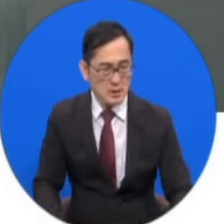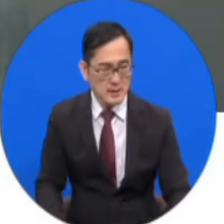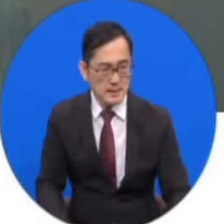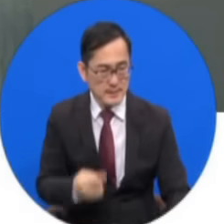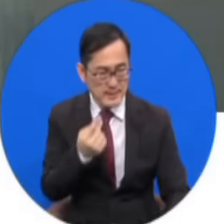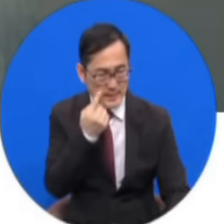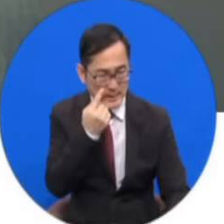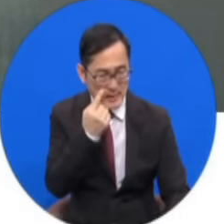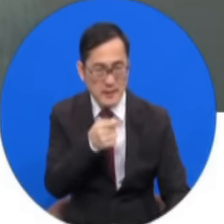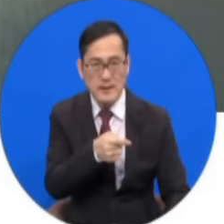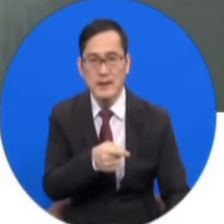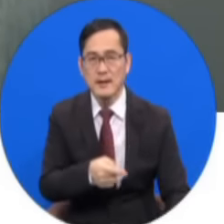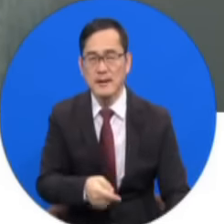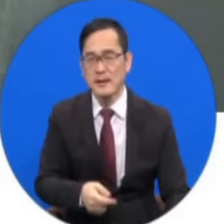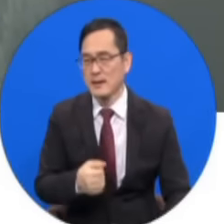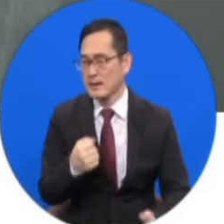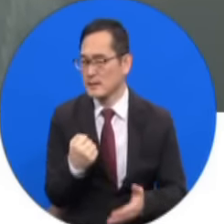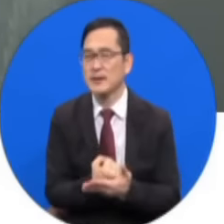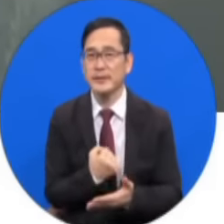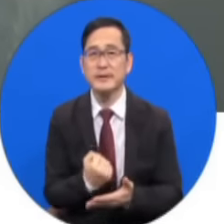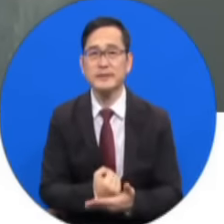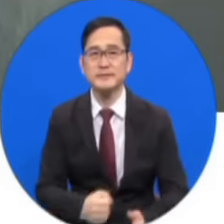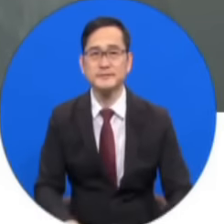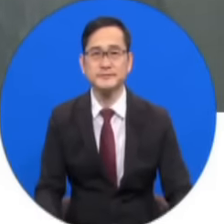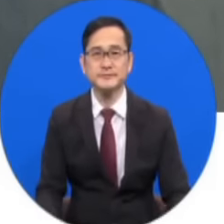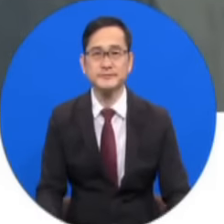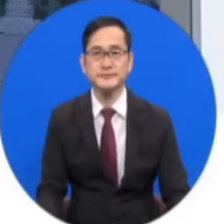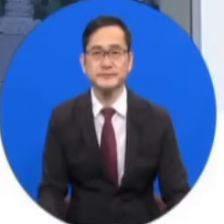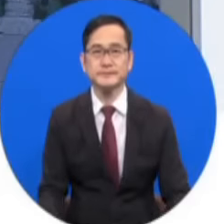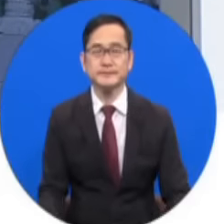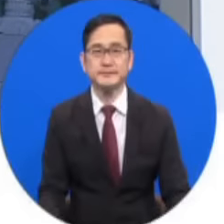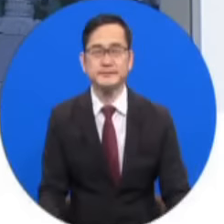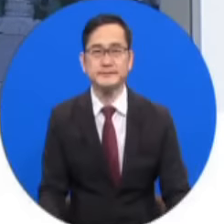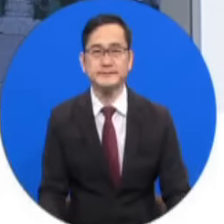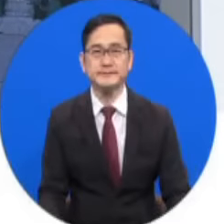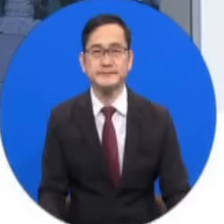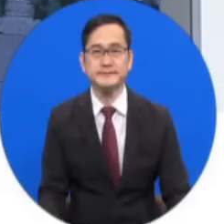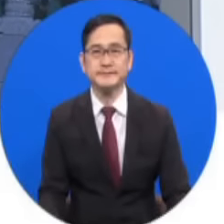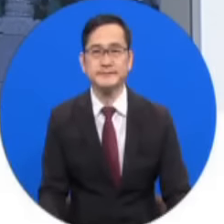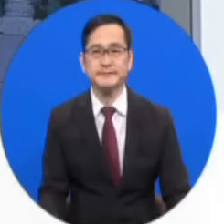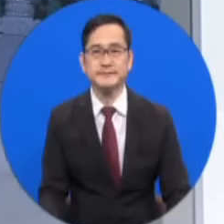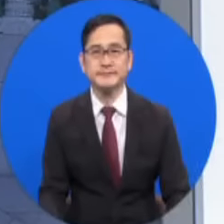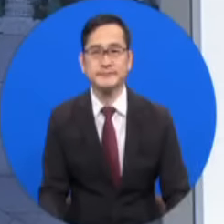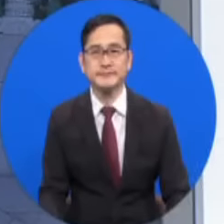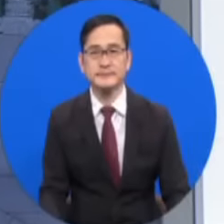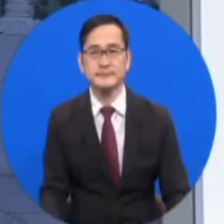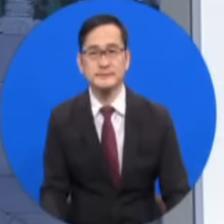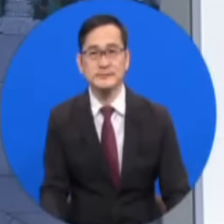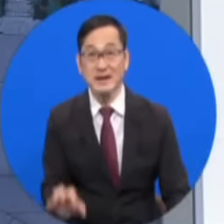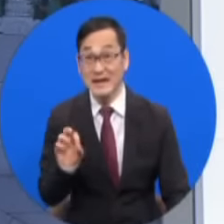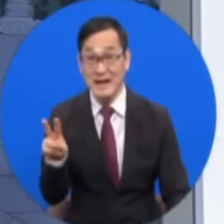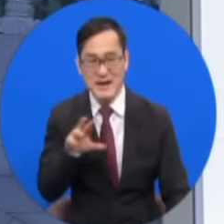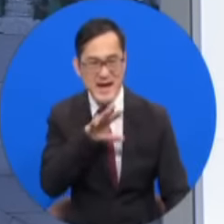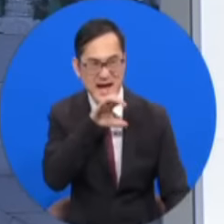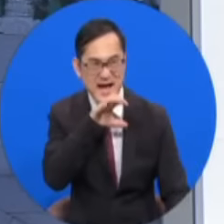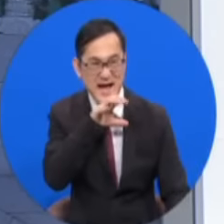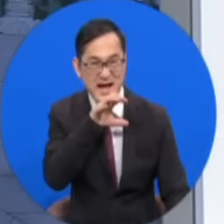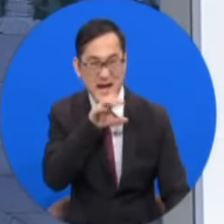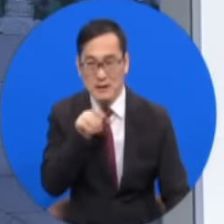유감스럽다 이렇게 생각을 합니다 예 이게 뭐 야권에서 아니 이렇게 탈탈 터라고 반발하기도 좀